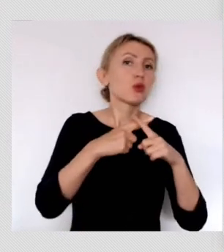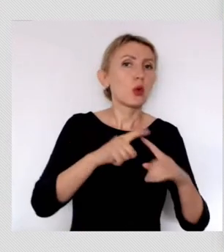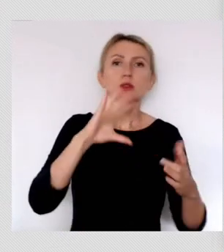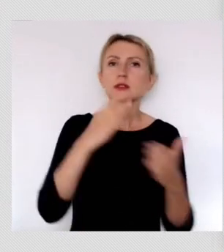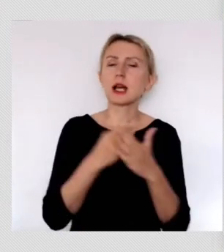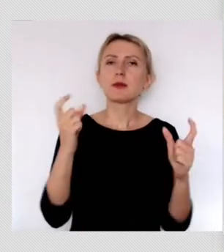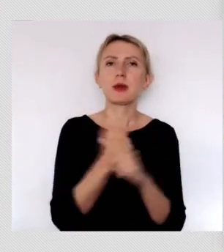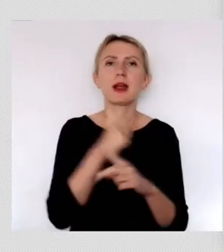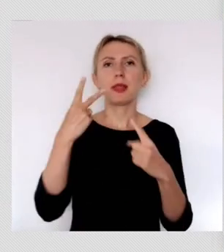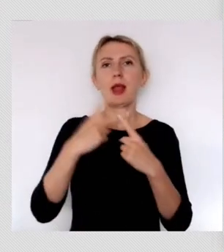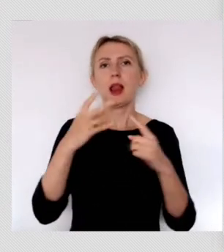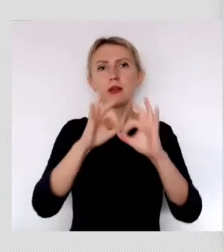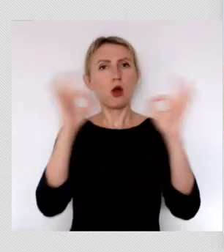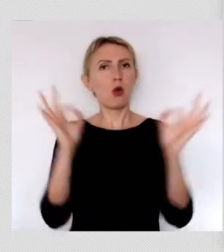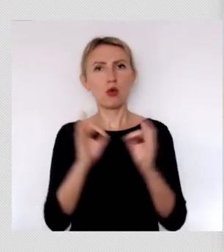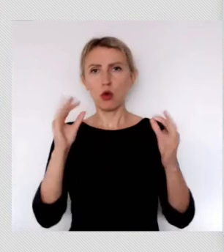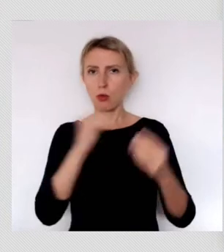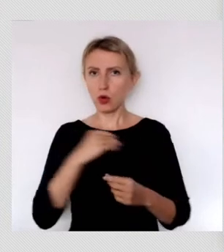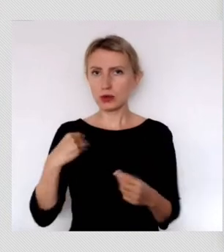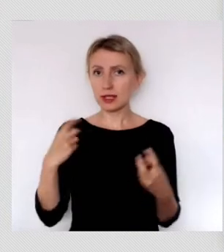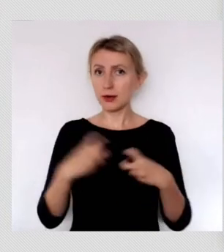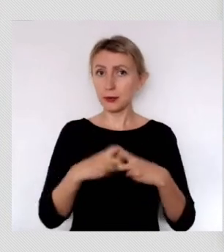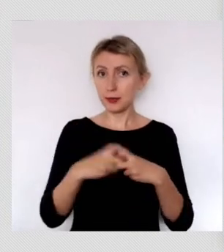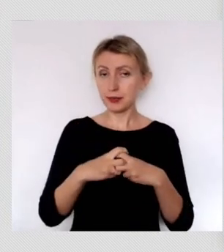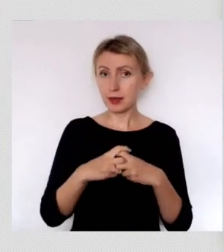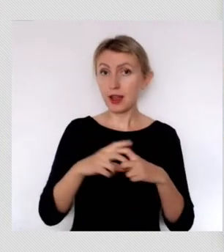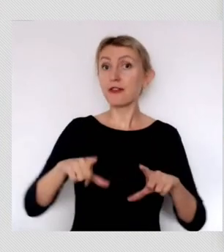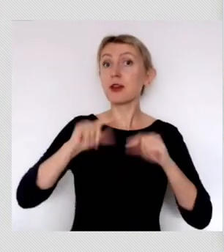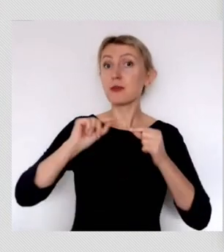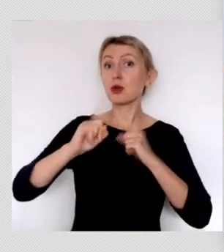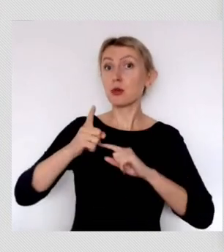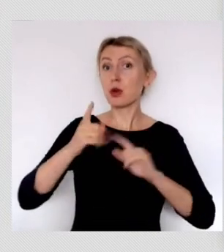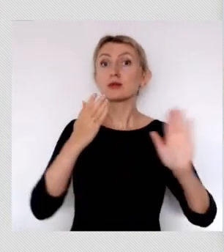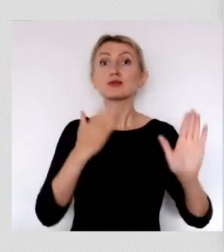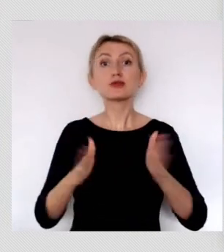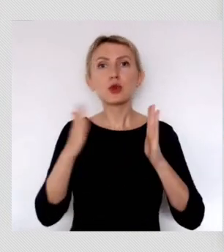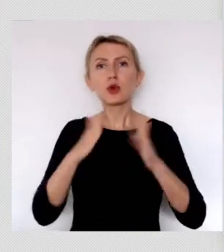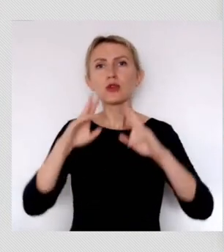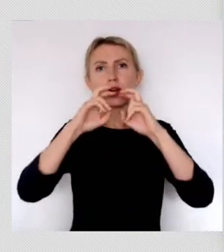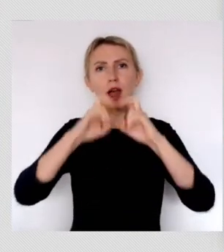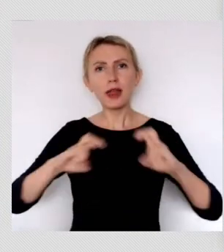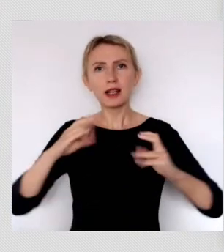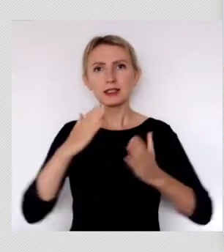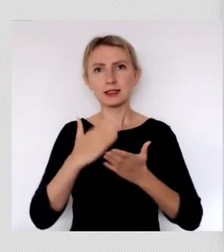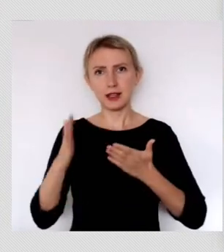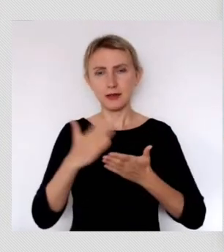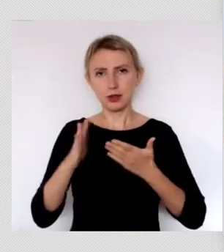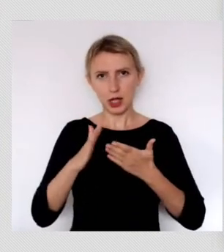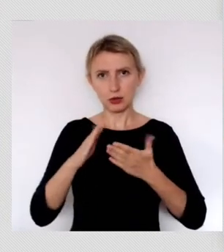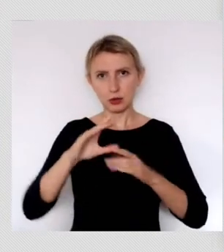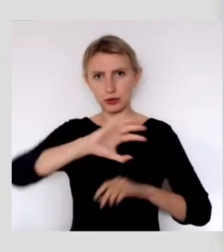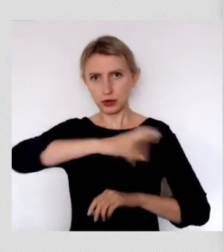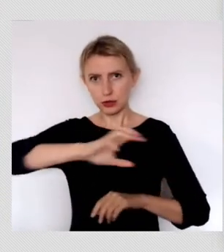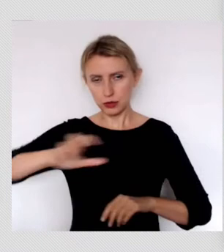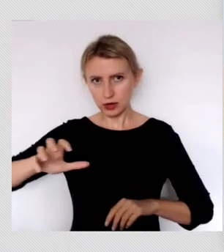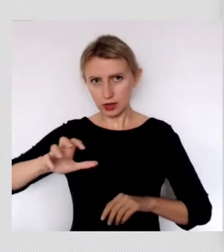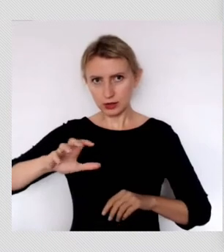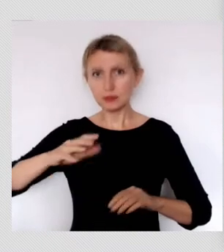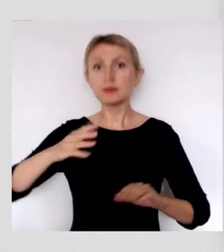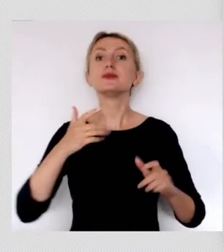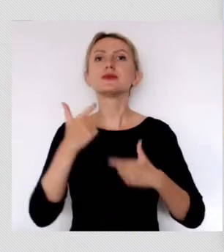Telewizja Ogólnopolska, Internet. Po wyborach przygotować analizę wydatków tych podmiotów,